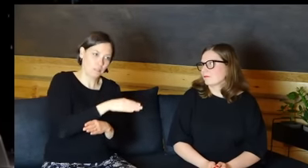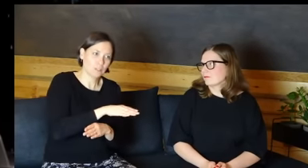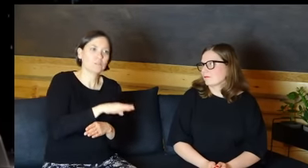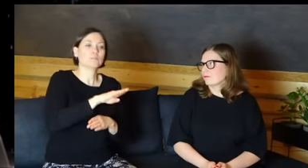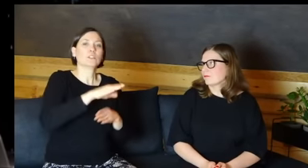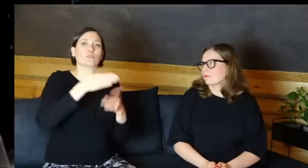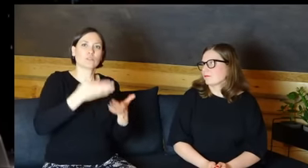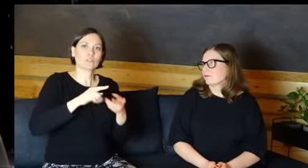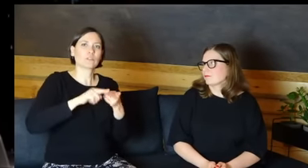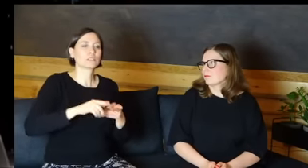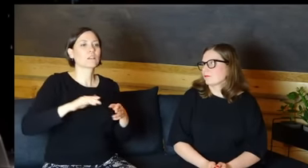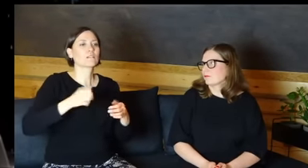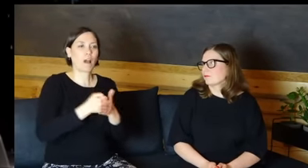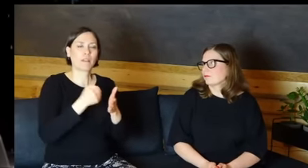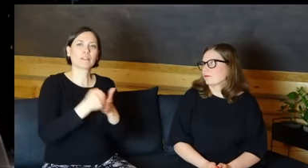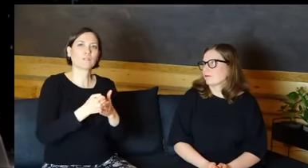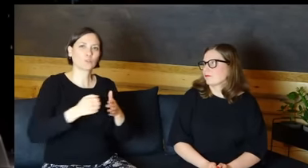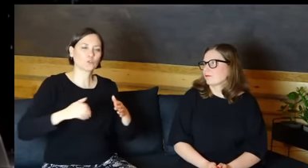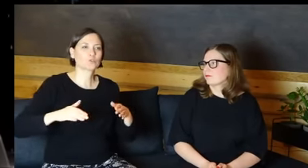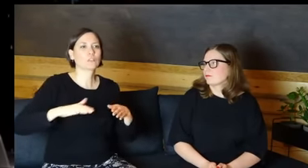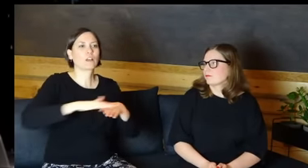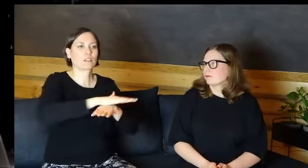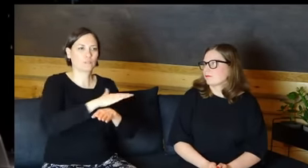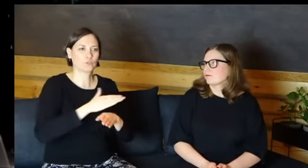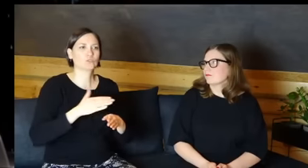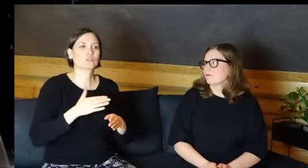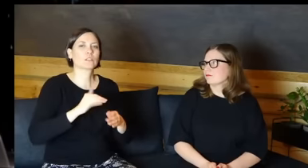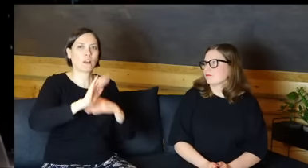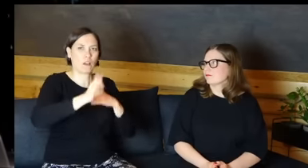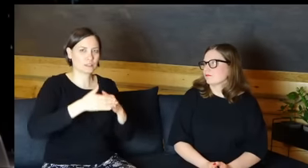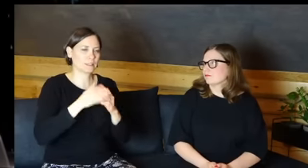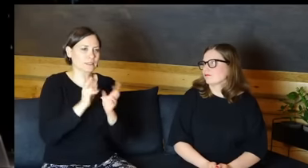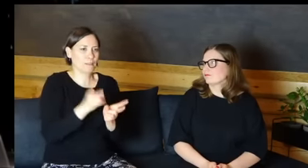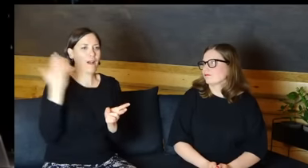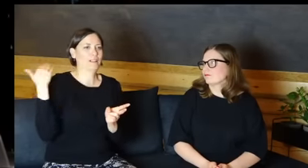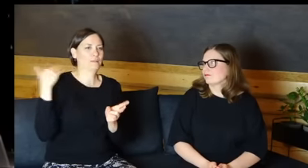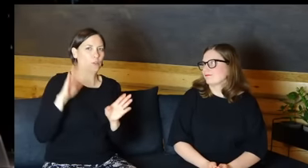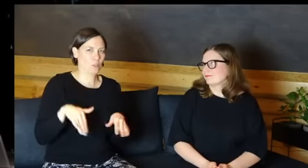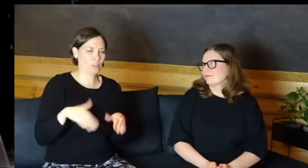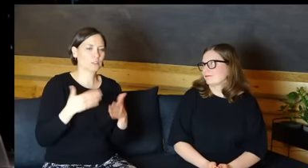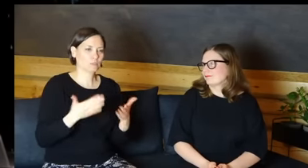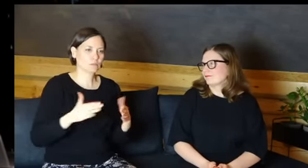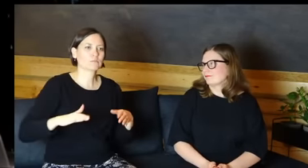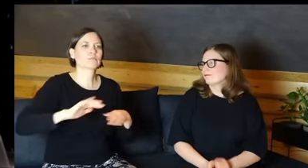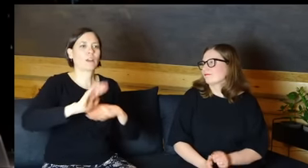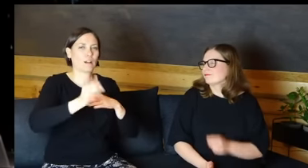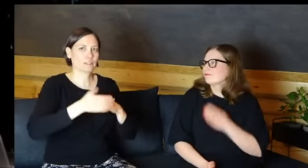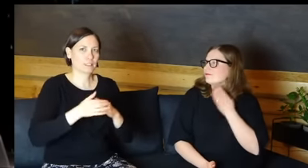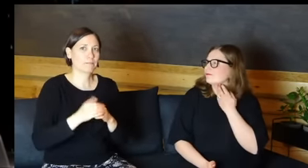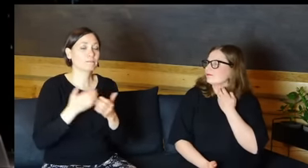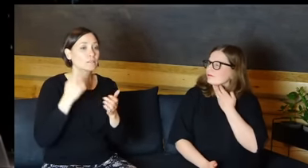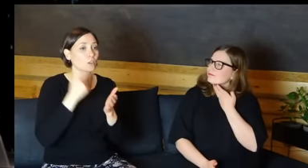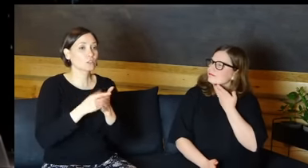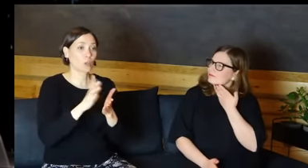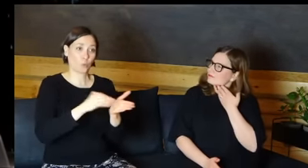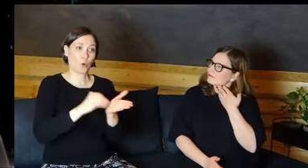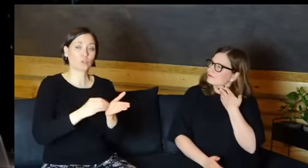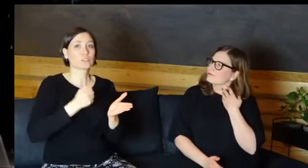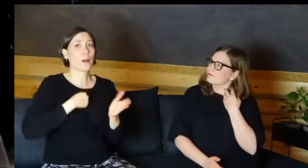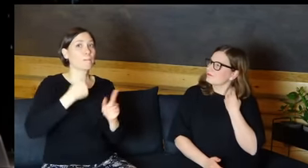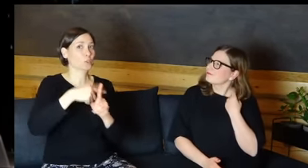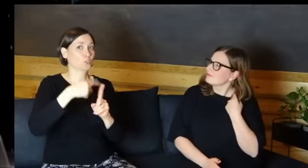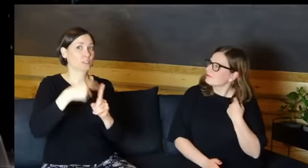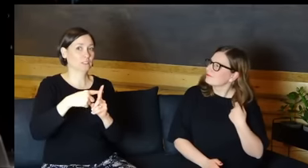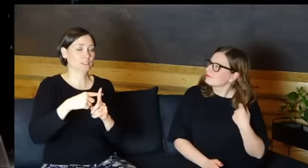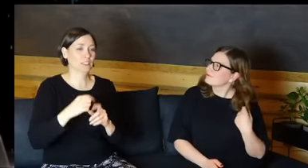sitä sille tasolle, missä se on ollut aikaisemminkin. Ja tuommoinen, tullaan tekemään tuommoinen selkeästi positiivinen tulos ja